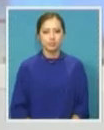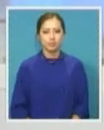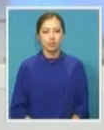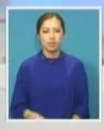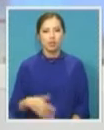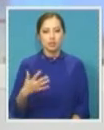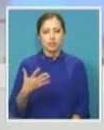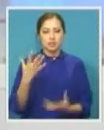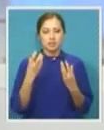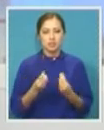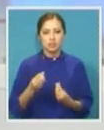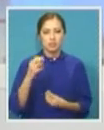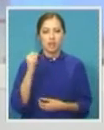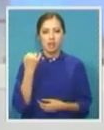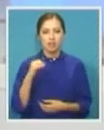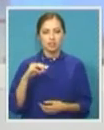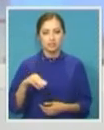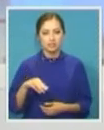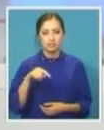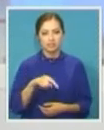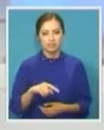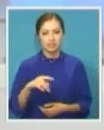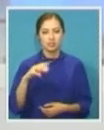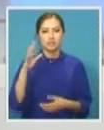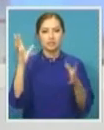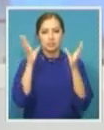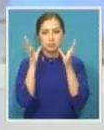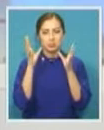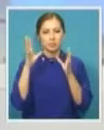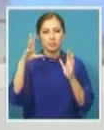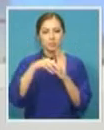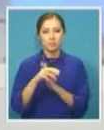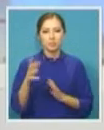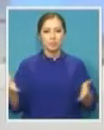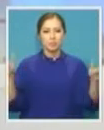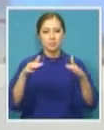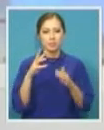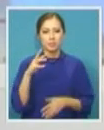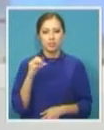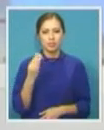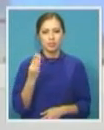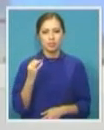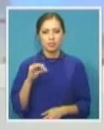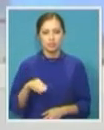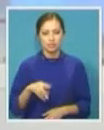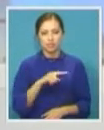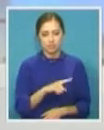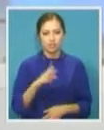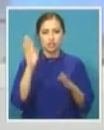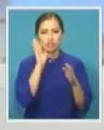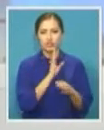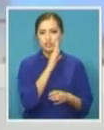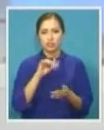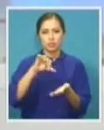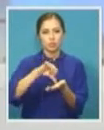Ал Құрбан айт мерекесінің құрметіне қаладағы Сейіткәрім қажы атындағы мешітте әйелдер арасында аймақаралық Құран оқудан жарыс өтті. Оған тек облыс аумағынан